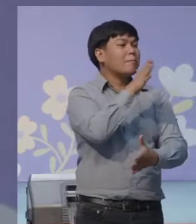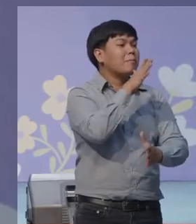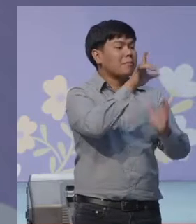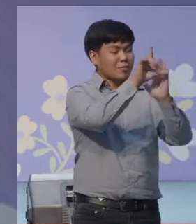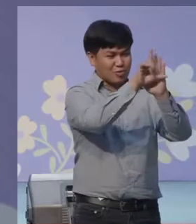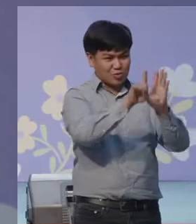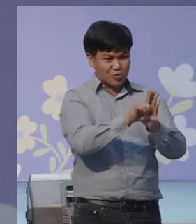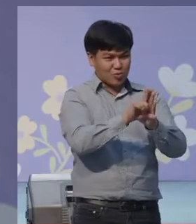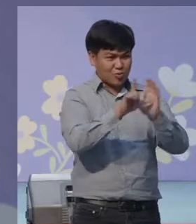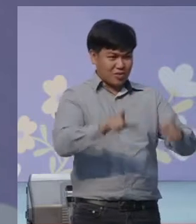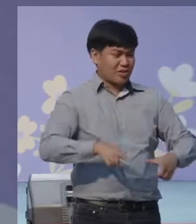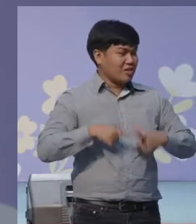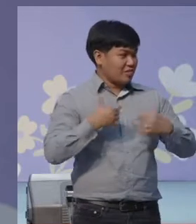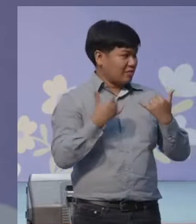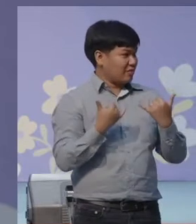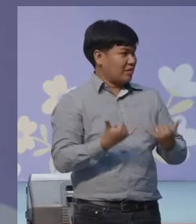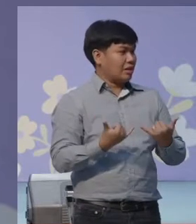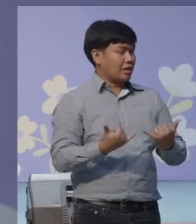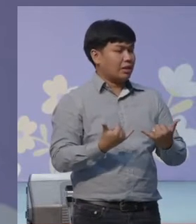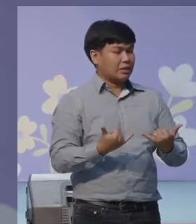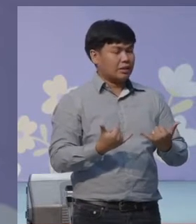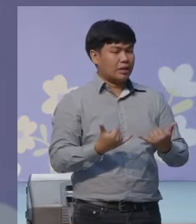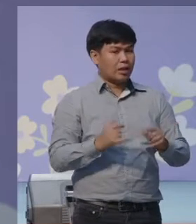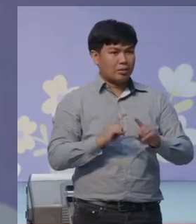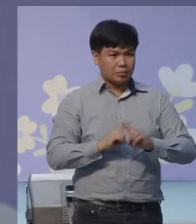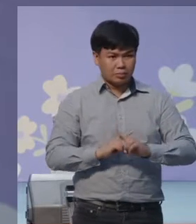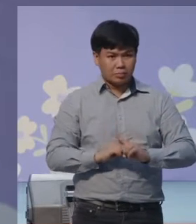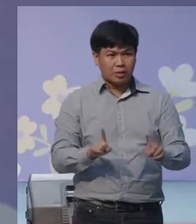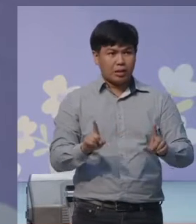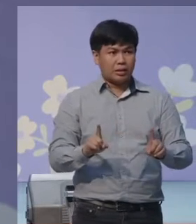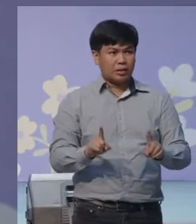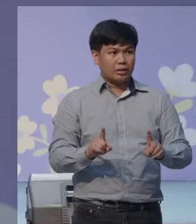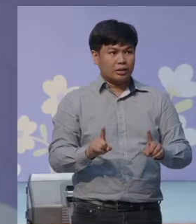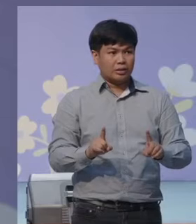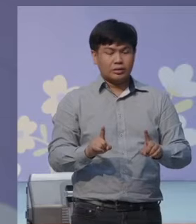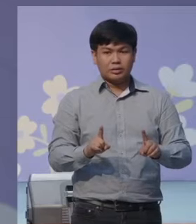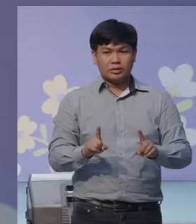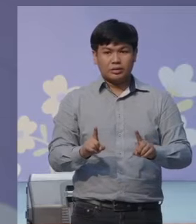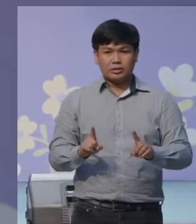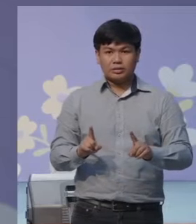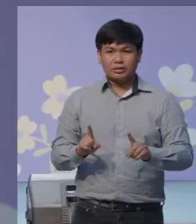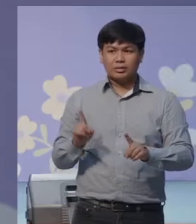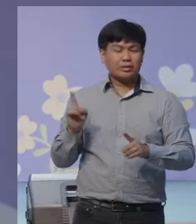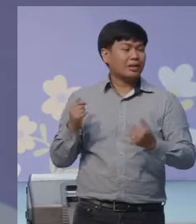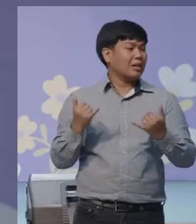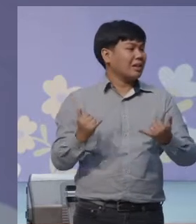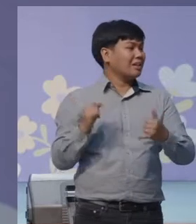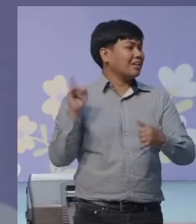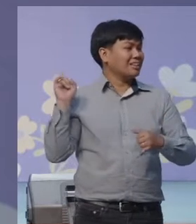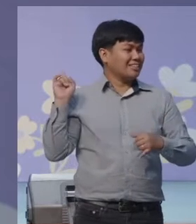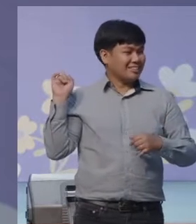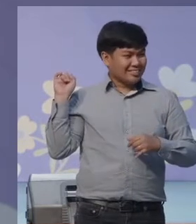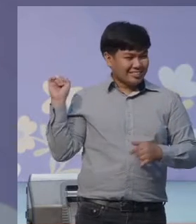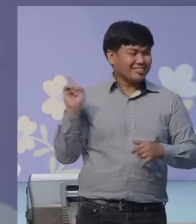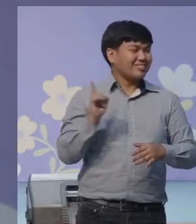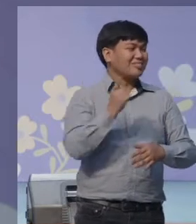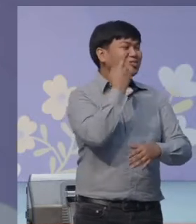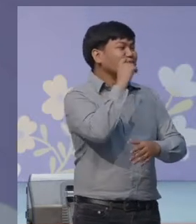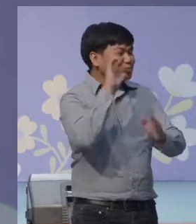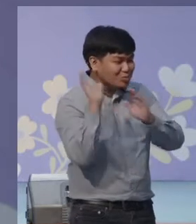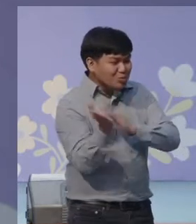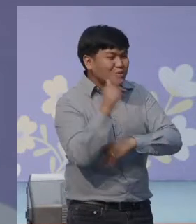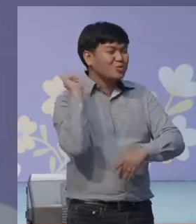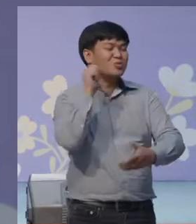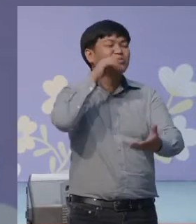Betty na ikinalulungkot ko, hindi siya ang mangangaral sa inyo. Ako ang mangangaral sa inyo